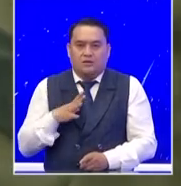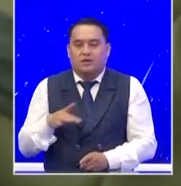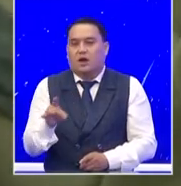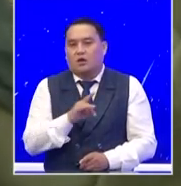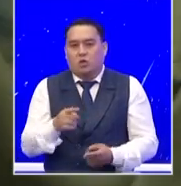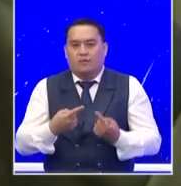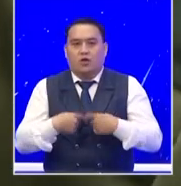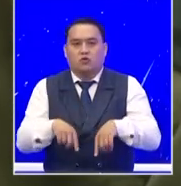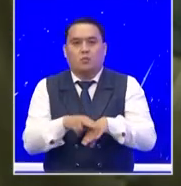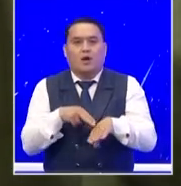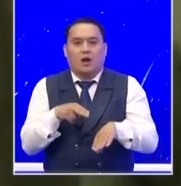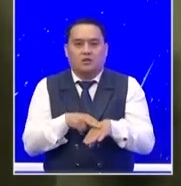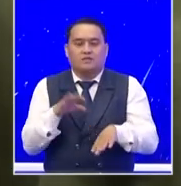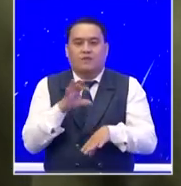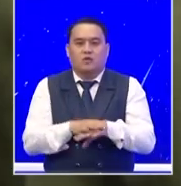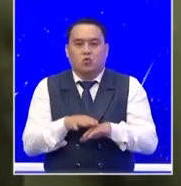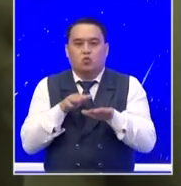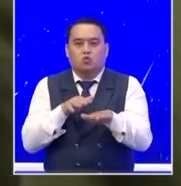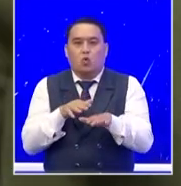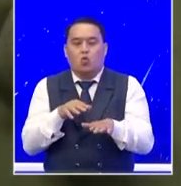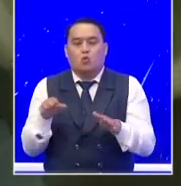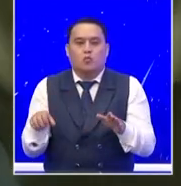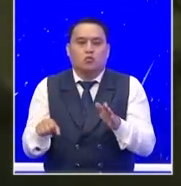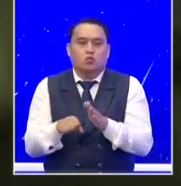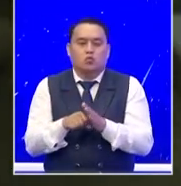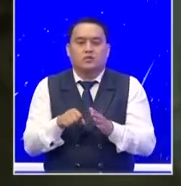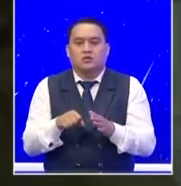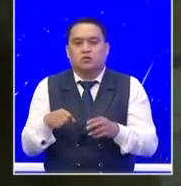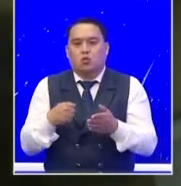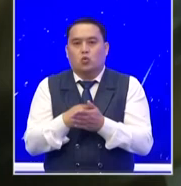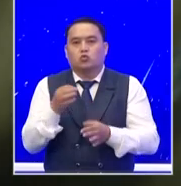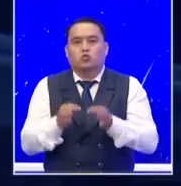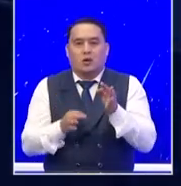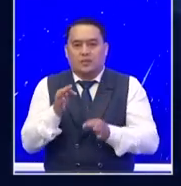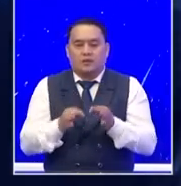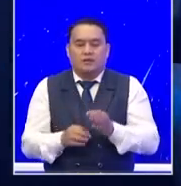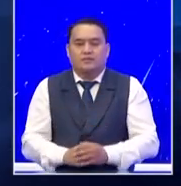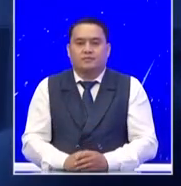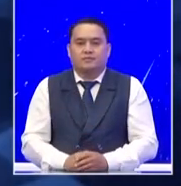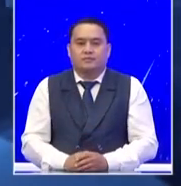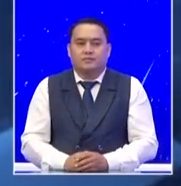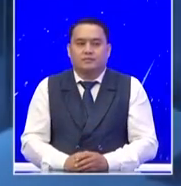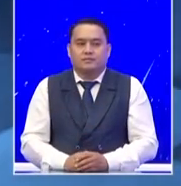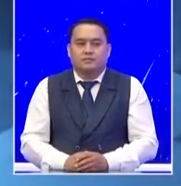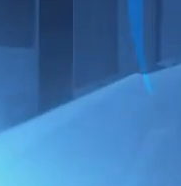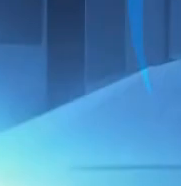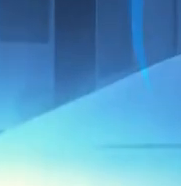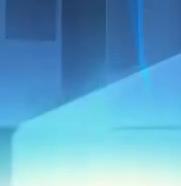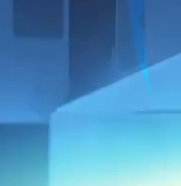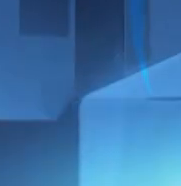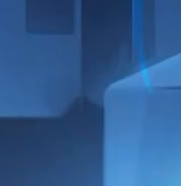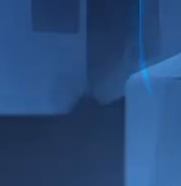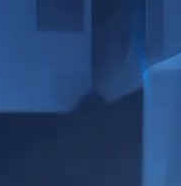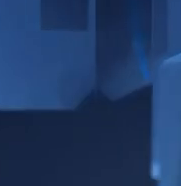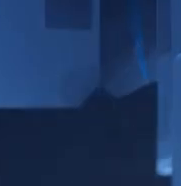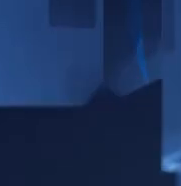районного отдела полиции. По факту покушения на убийство проводится досудебное расследование. Дамир Анитов, телеканал ЖТСУ, при содействии